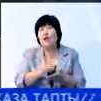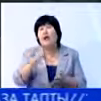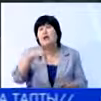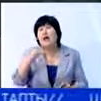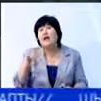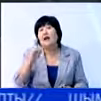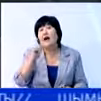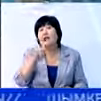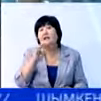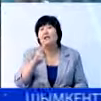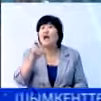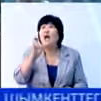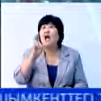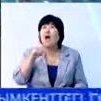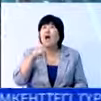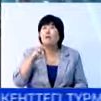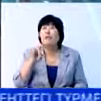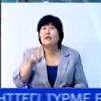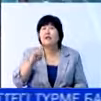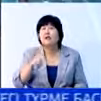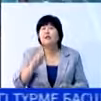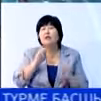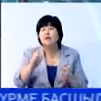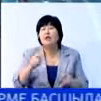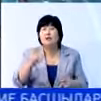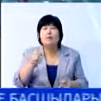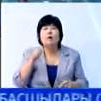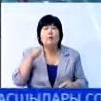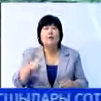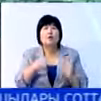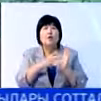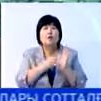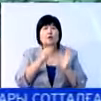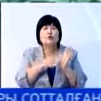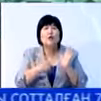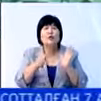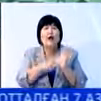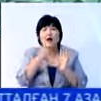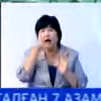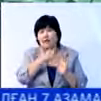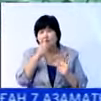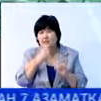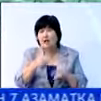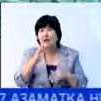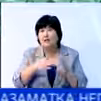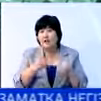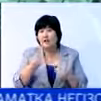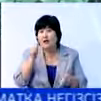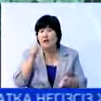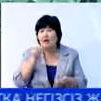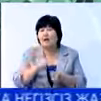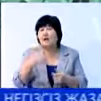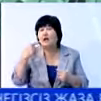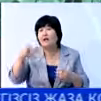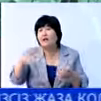қазан жалпы Әмір Темірдің сыйлығы, ол 14 ғасырдың өзінде 1396-шы салынған жәдігер, Қарнақ деген қалашықта